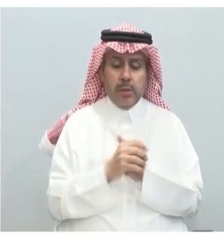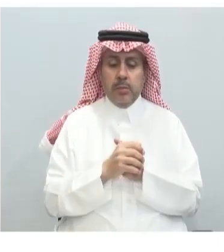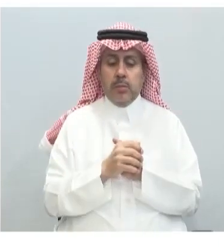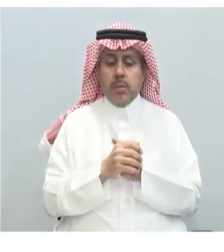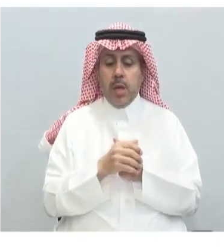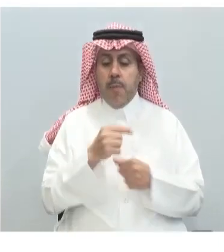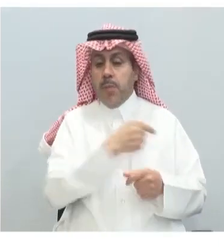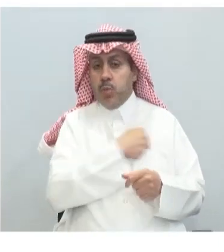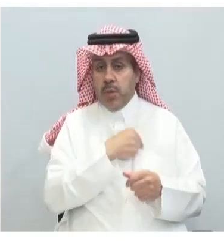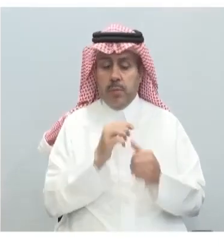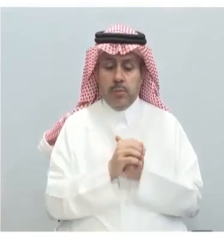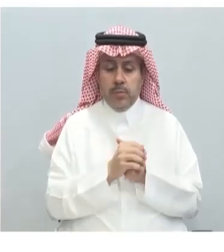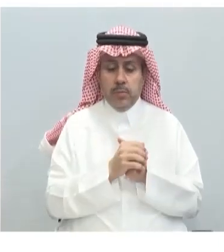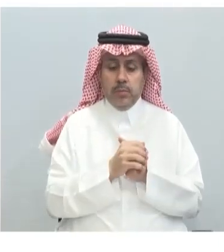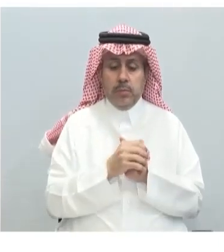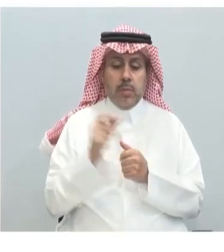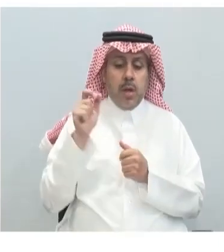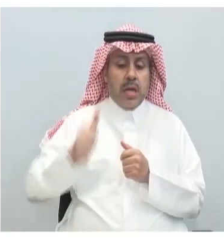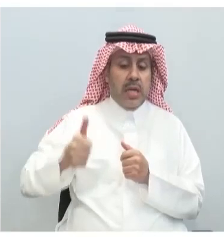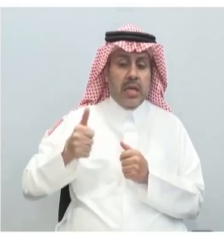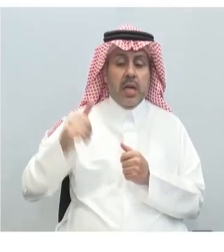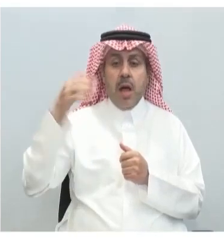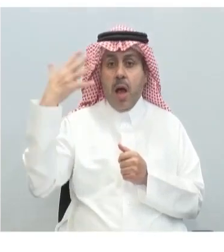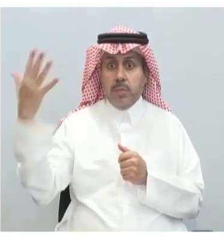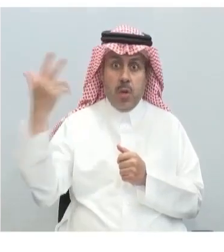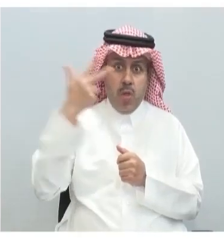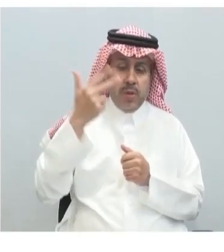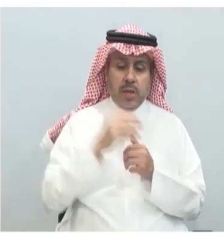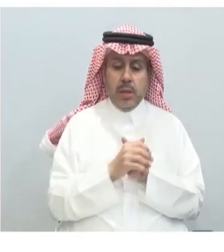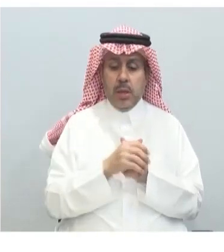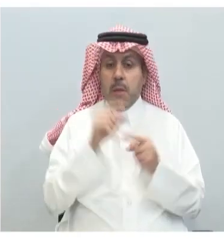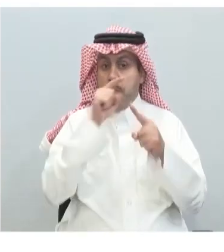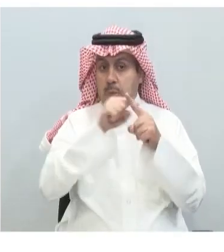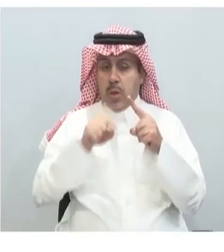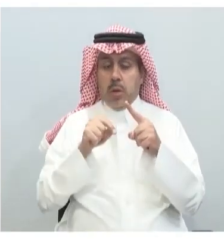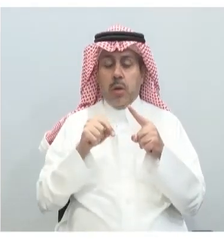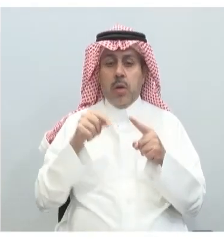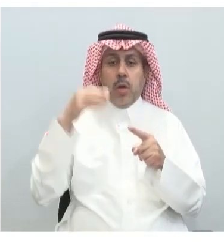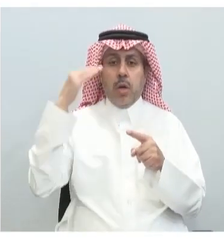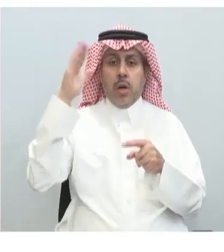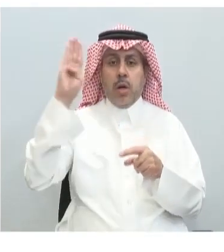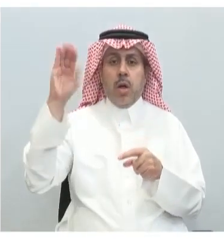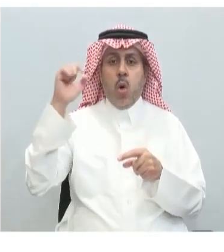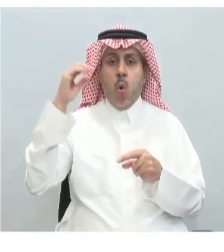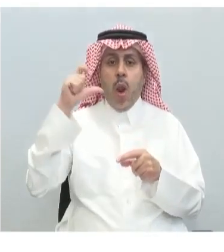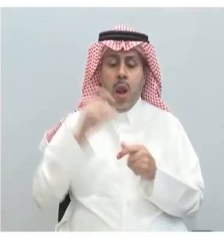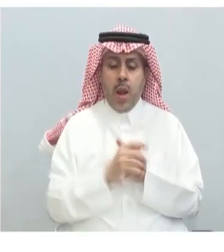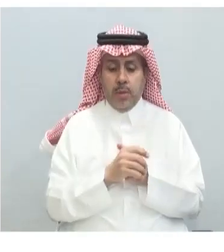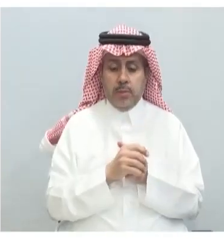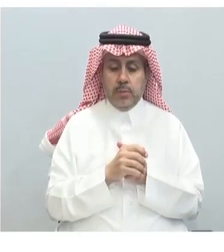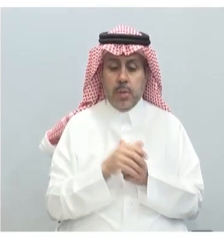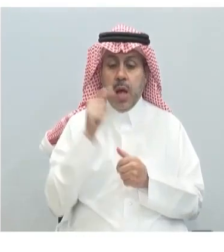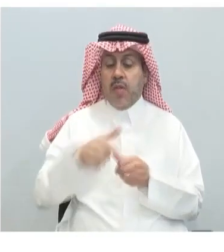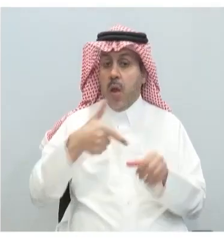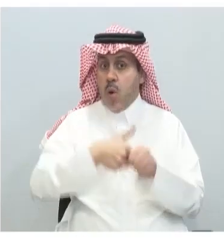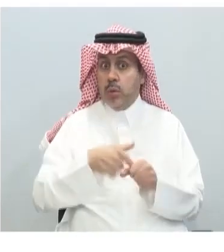بمسمى اي 85 يحتوي على 85% منه كحول يتميز هذا الوقود بعدم